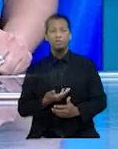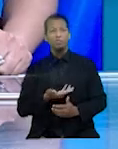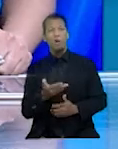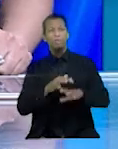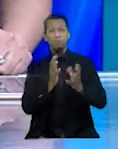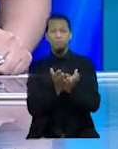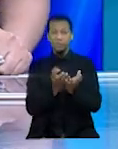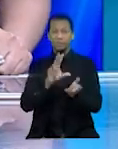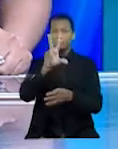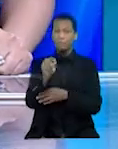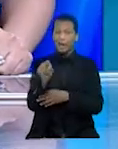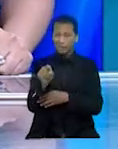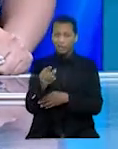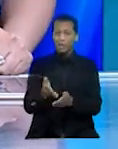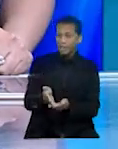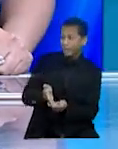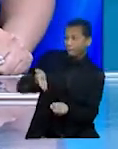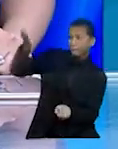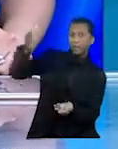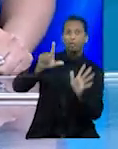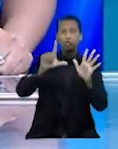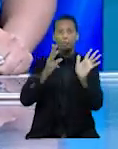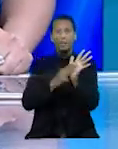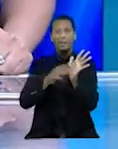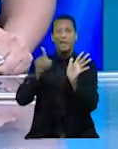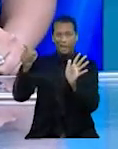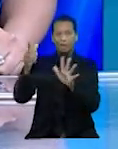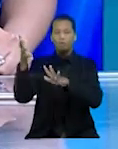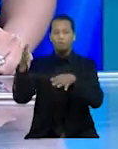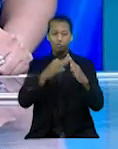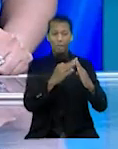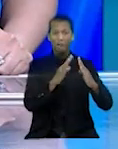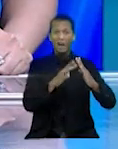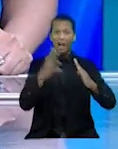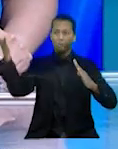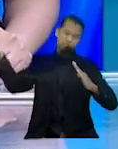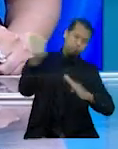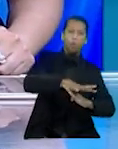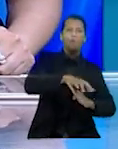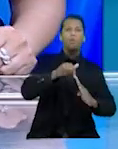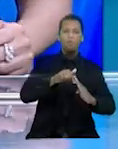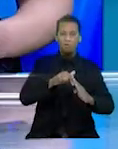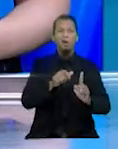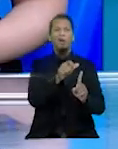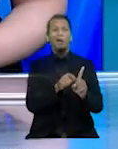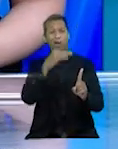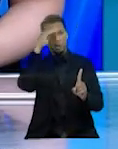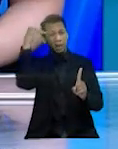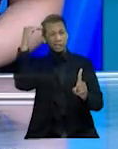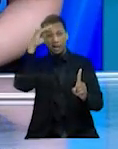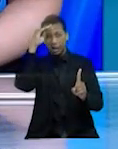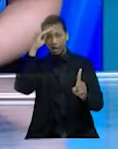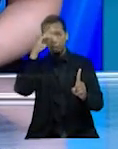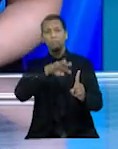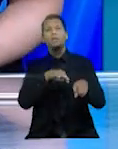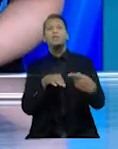Pemirsa, tebing setinggi 7 meter di Sukabumi, Jawa Barat longsor dan menimpa rumah warga. Seorang remaja tewas tertimpa longsoran saat